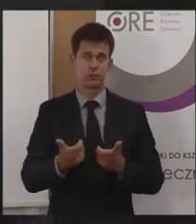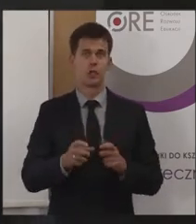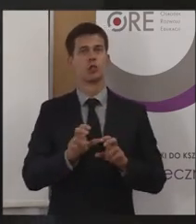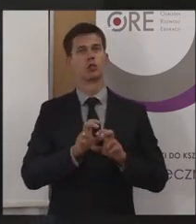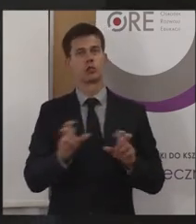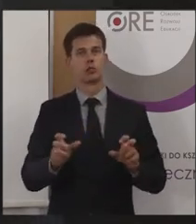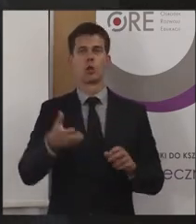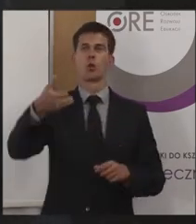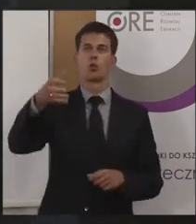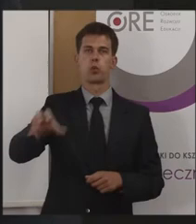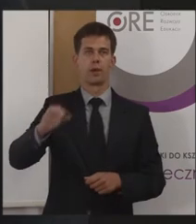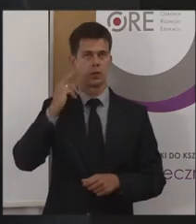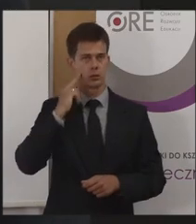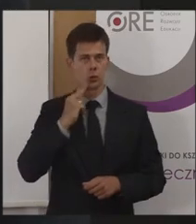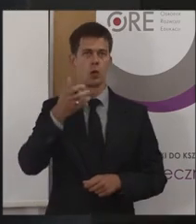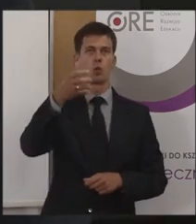wszystkich uczniów.